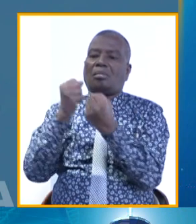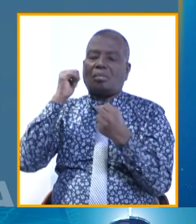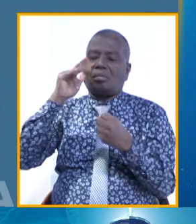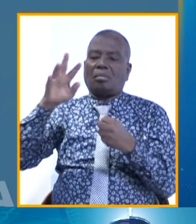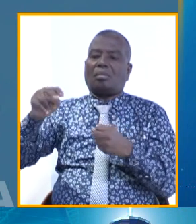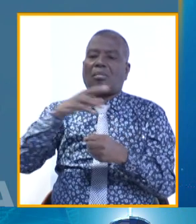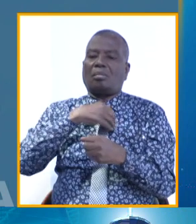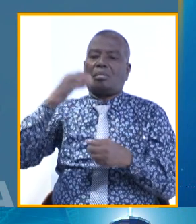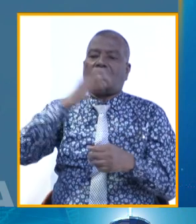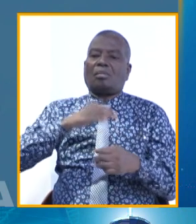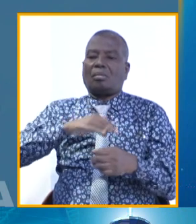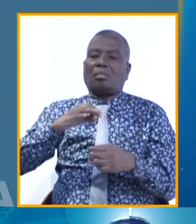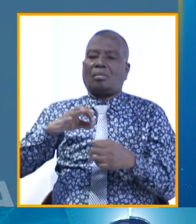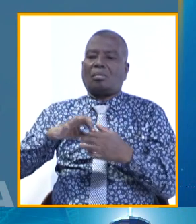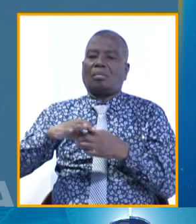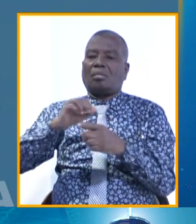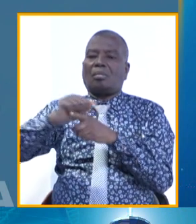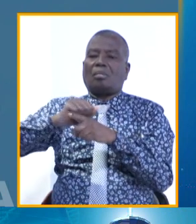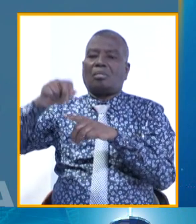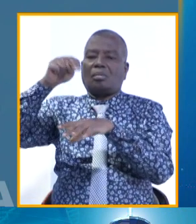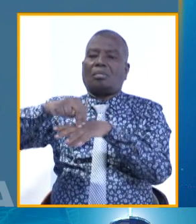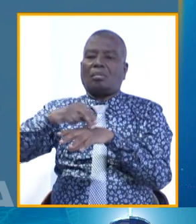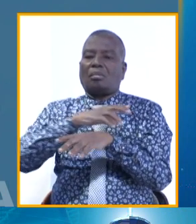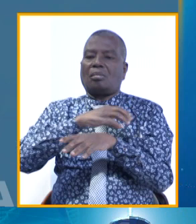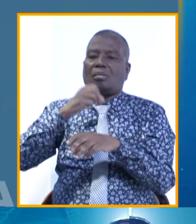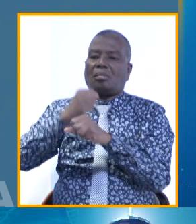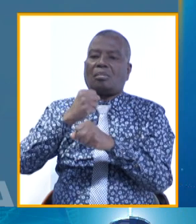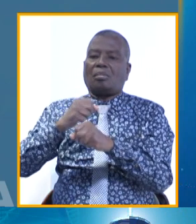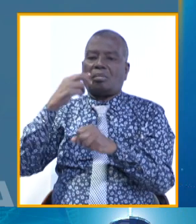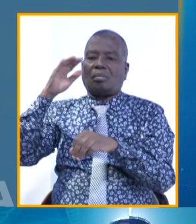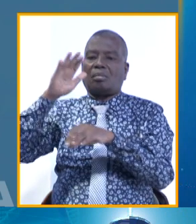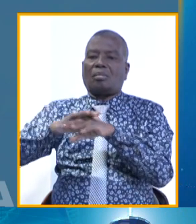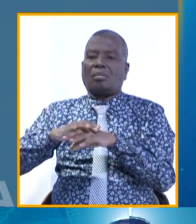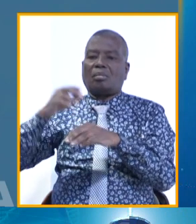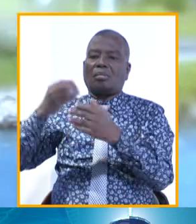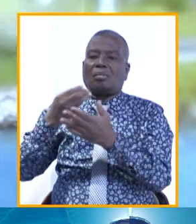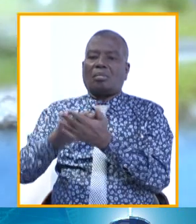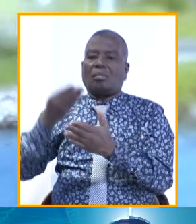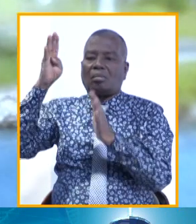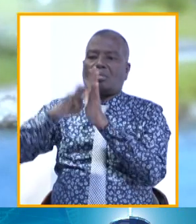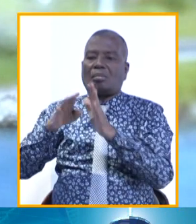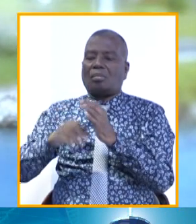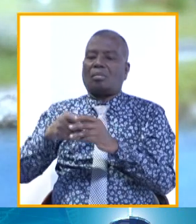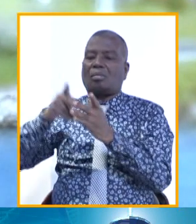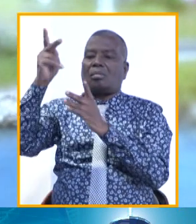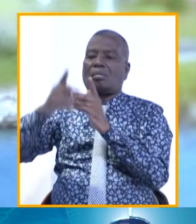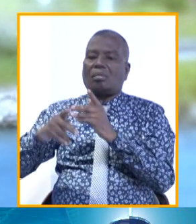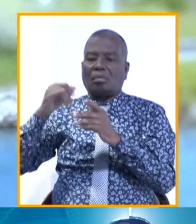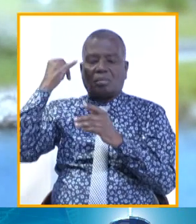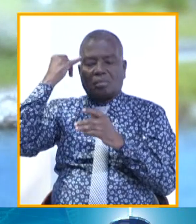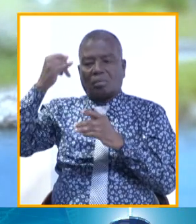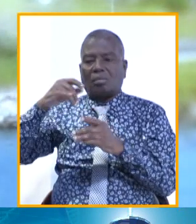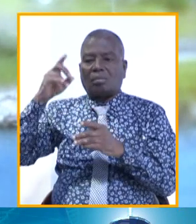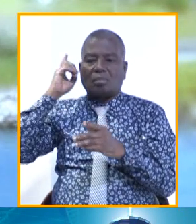l'Abagoué ont bénéficié récemment d'une formation. Les travaux ont porté sur le financement des projets. C'est une initiative du député